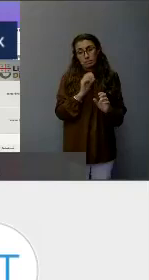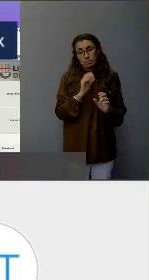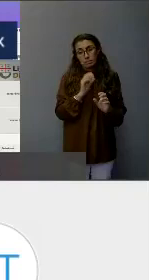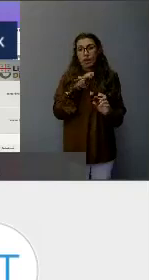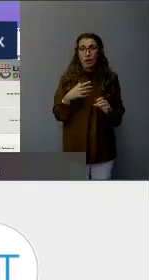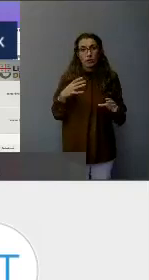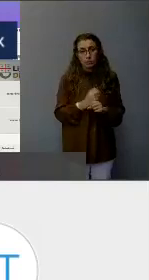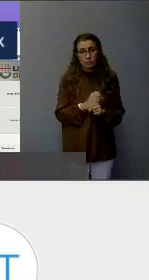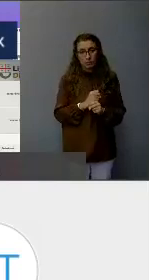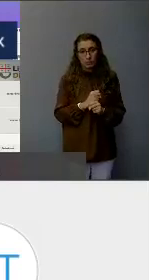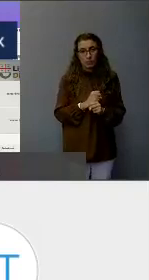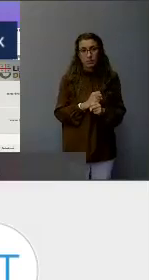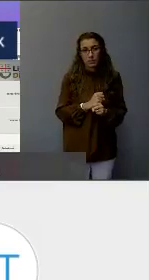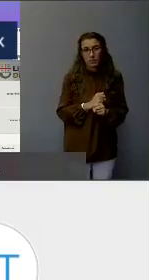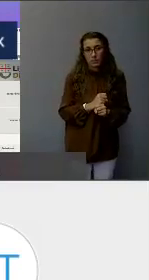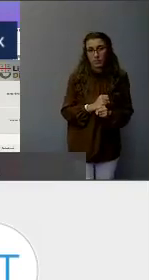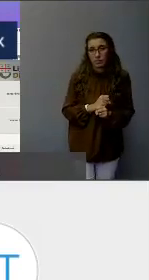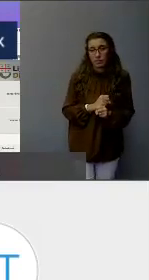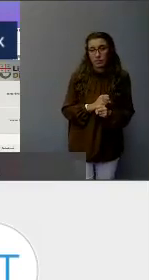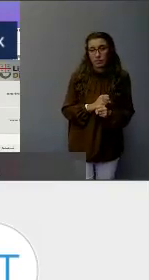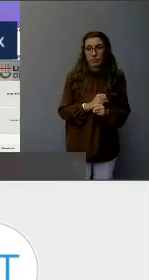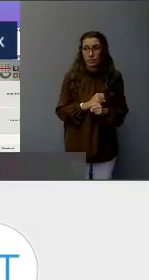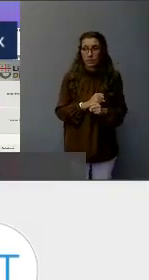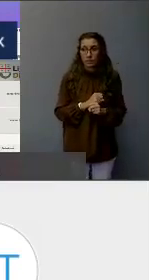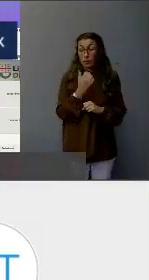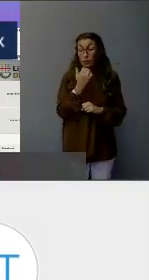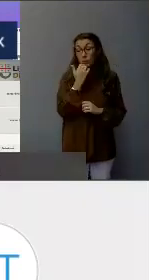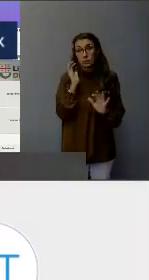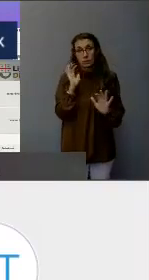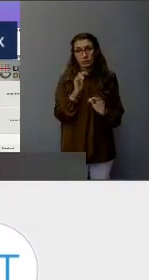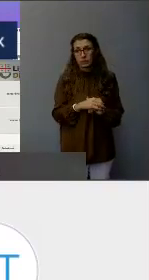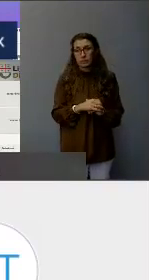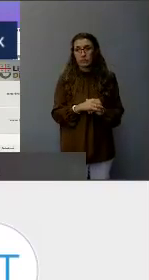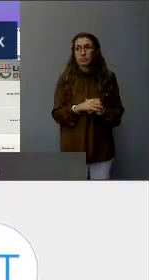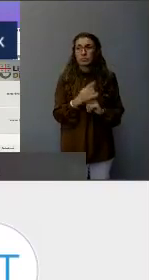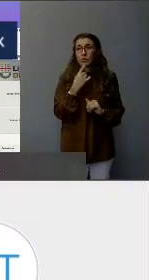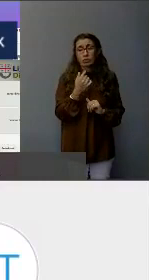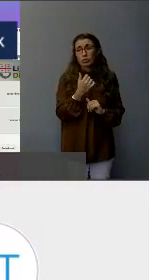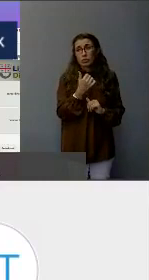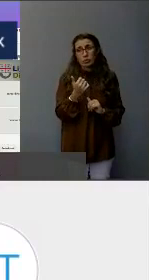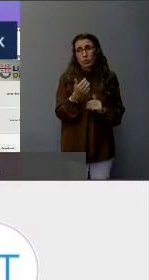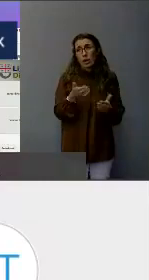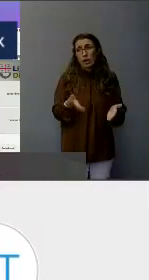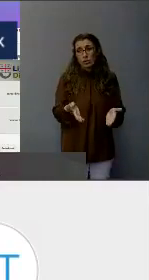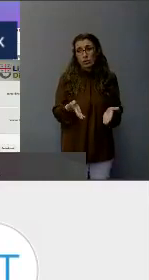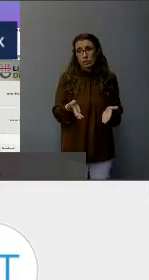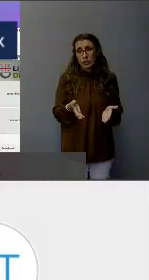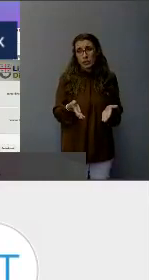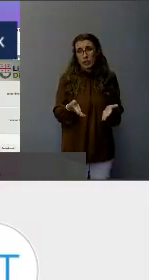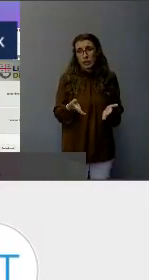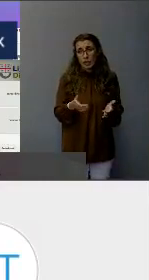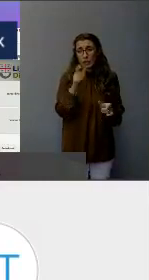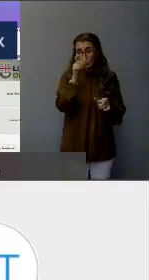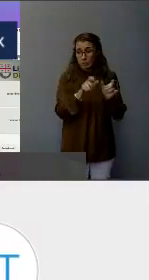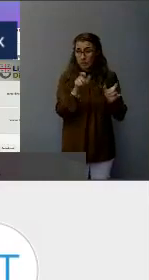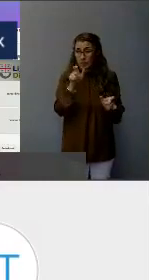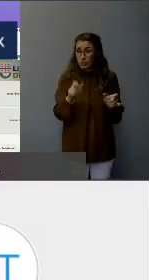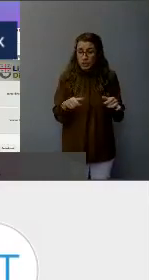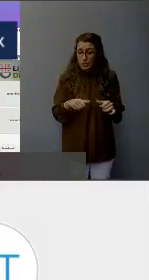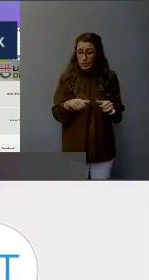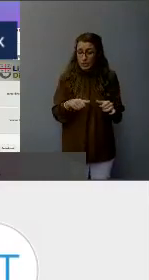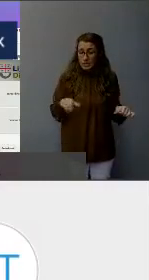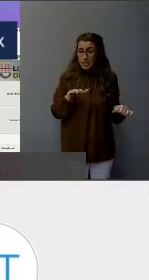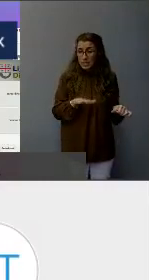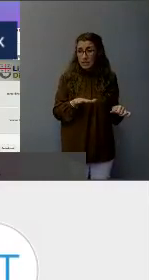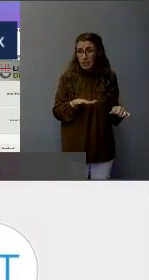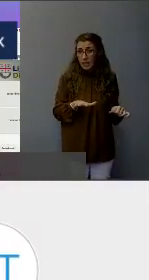era la sera dice non me ne scuso dicevo solo che attualmente ai residenti che davvero svolgono l'attività